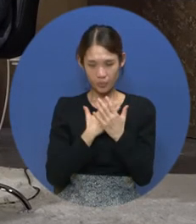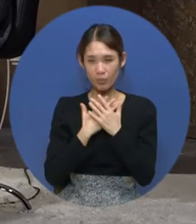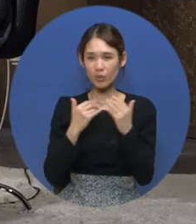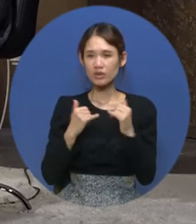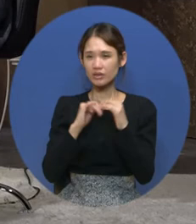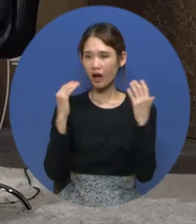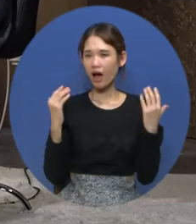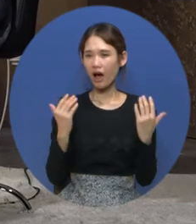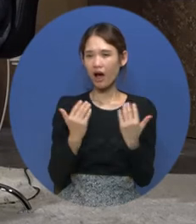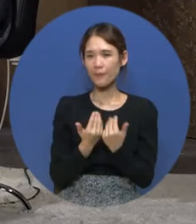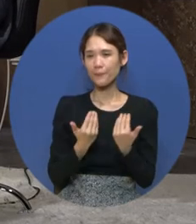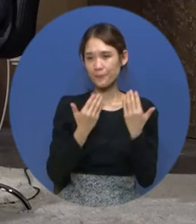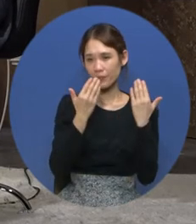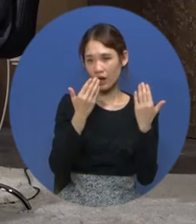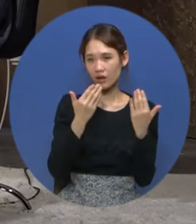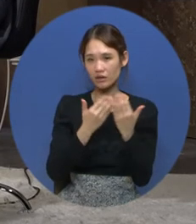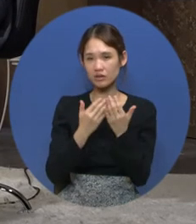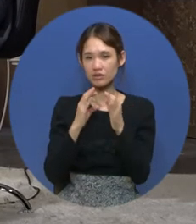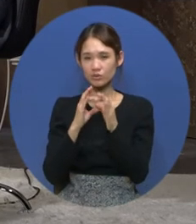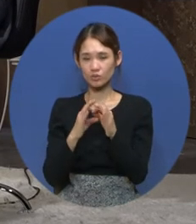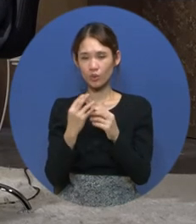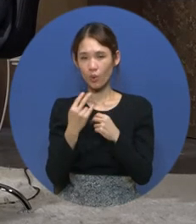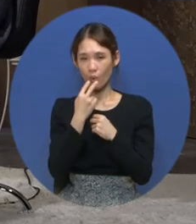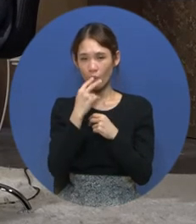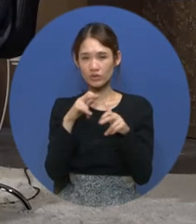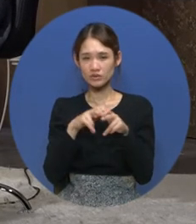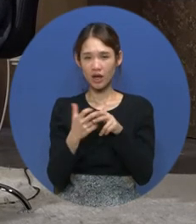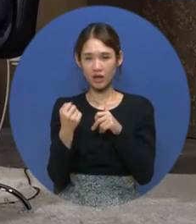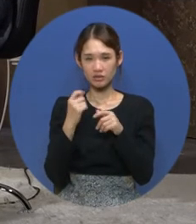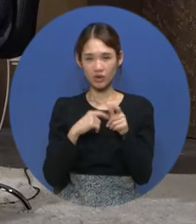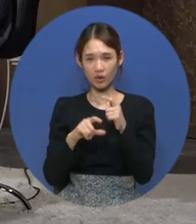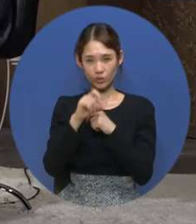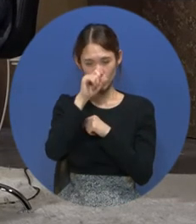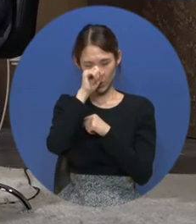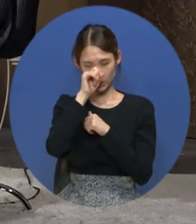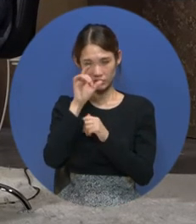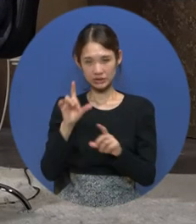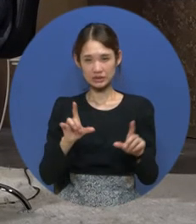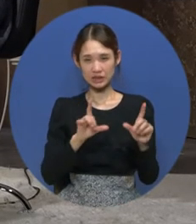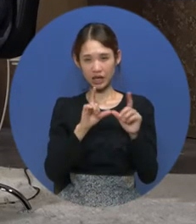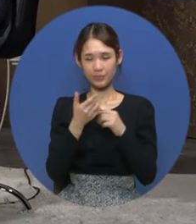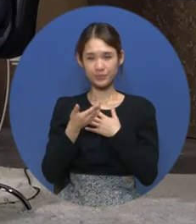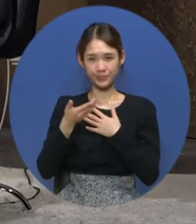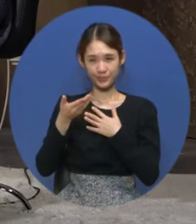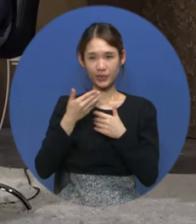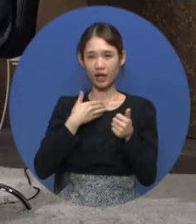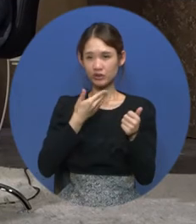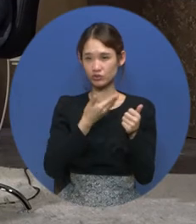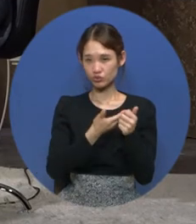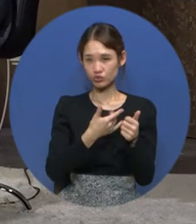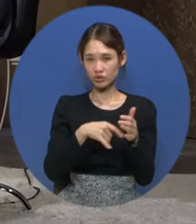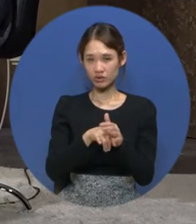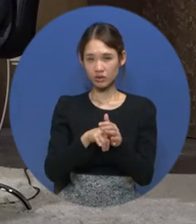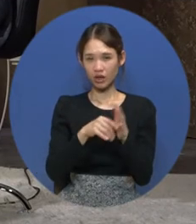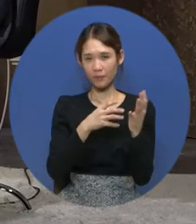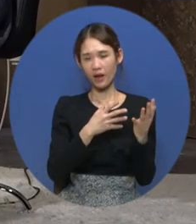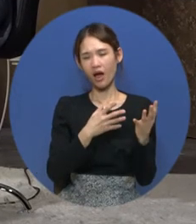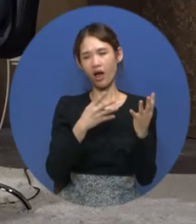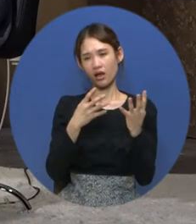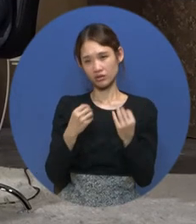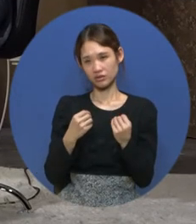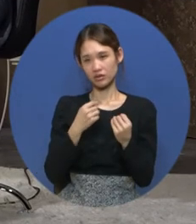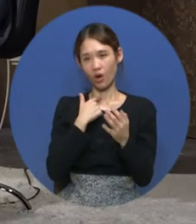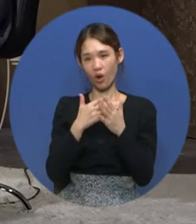모든 것들을 바쳐서 업계 장애인 분들에게 더 나은 삶을 또 제공하기 위해서 많은 것들을 하신 것